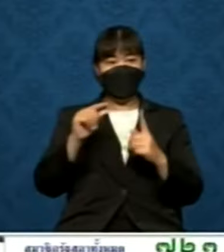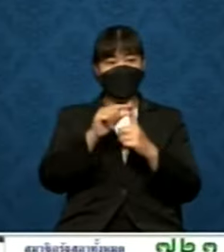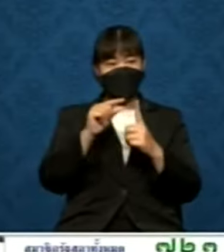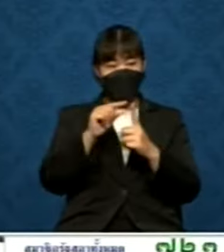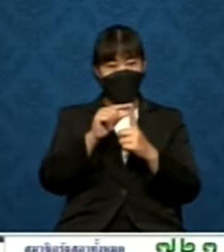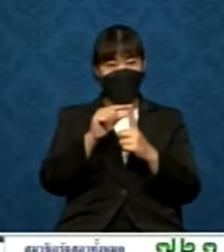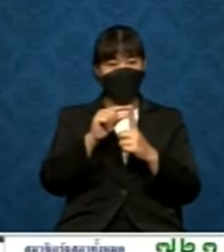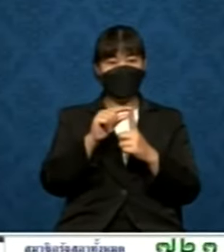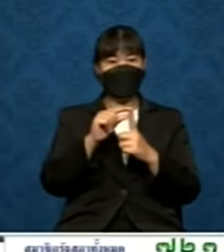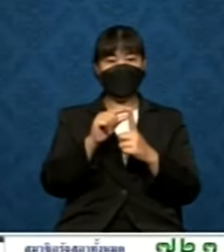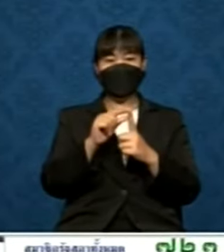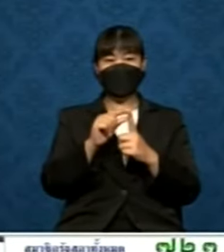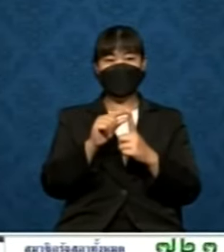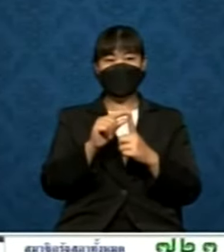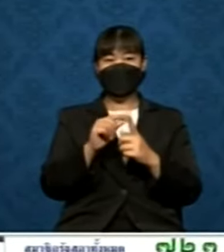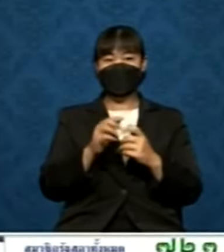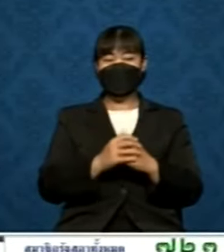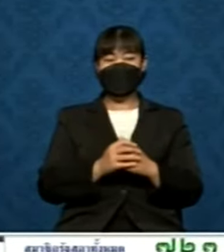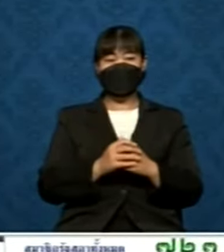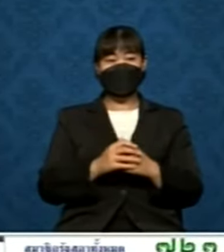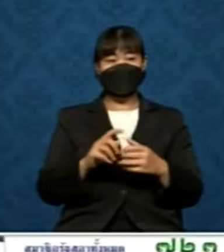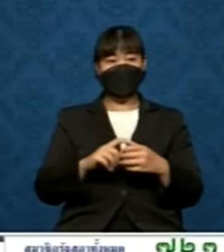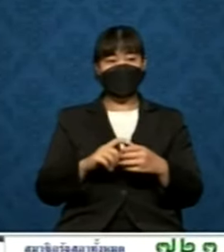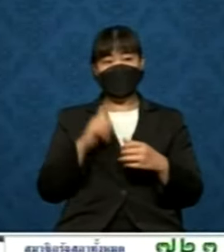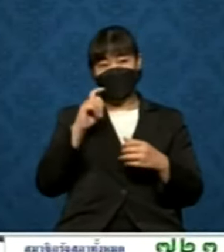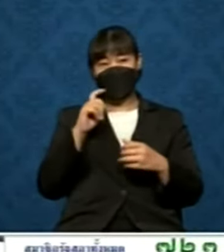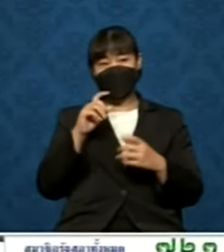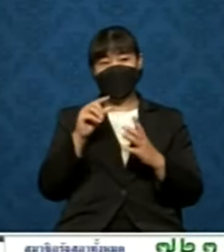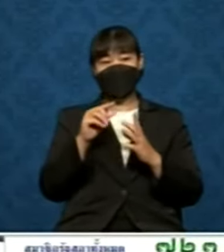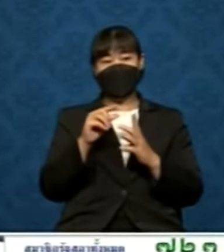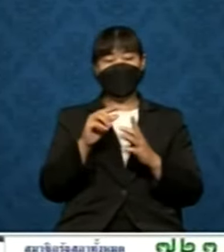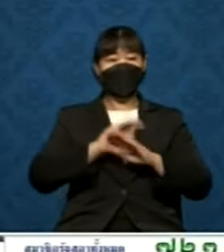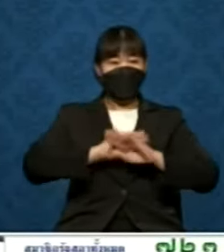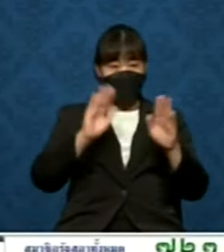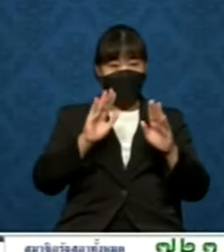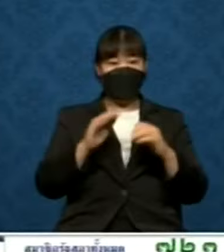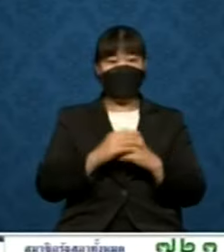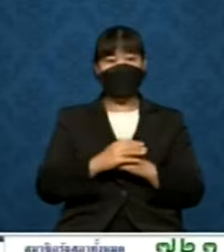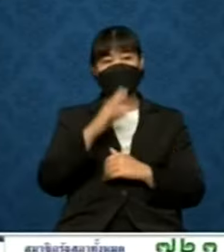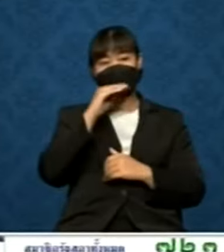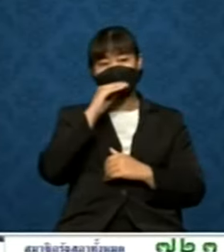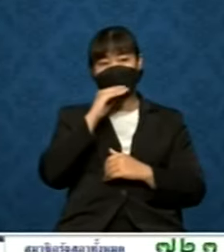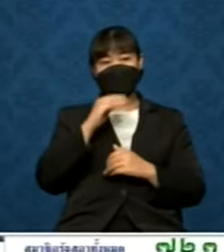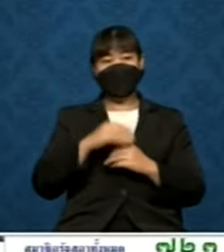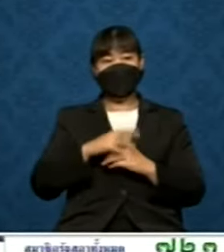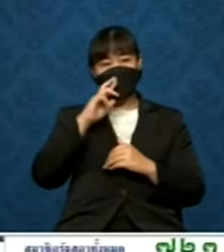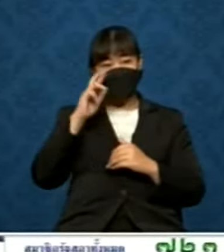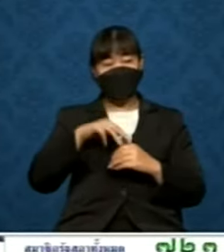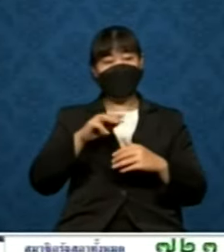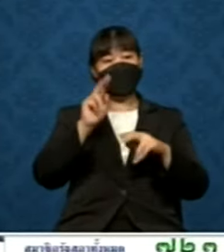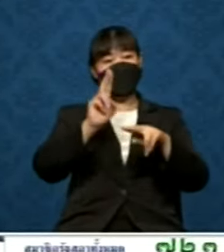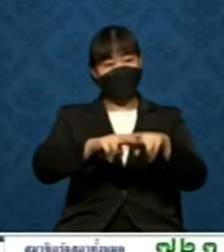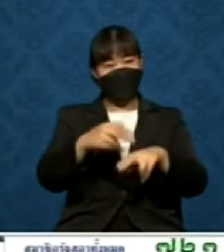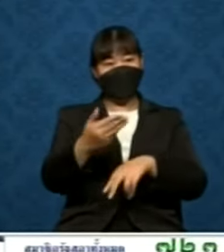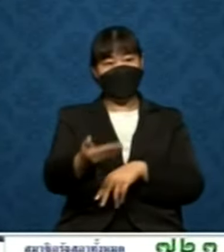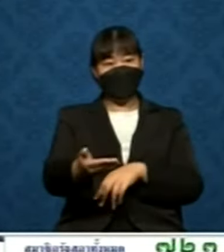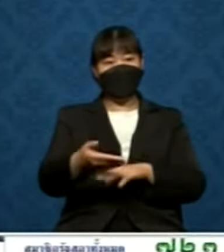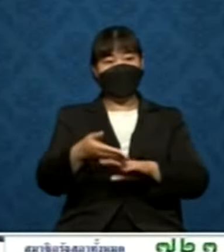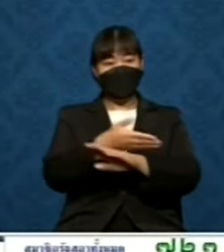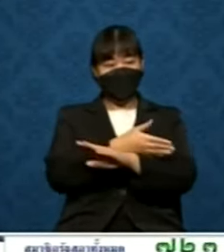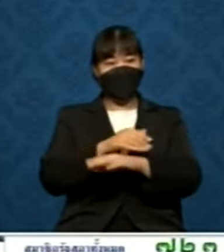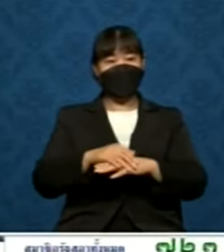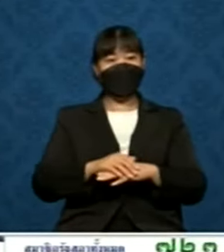ดิน นั่นแหละ ต้องถอนครับคำพูดนี้ต้องถอนท่านประธาน ผมให้เขานั่งก่อนแล้วผมจะวินิจฉัย แต่ยังไงต้องถอนนะ